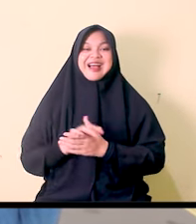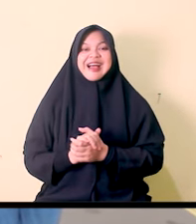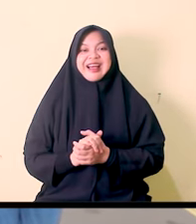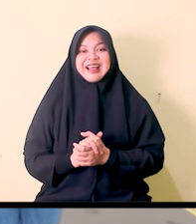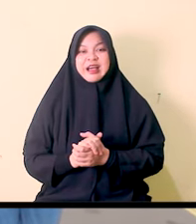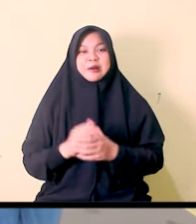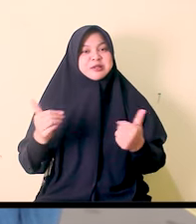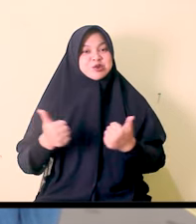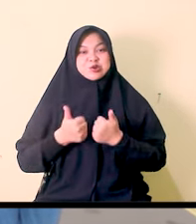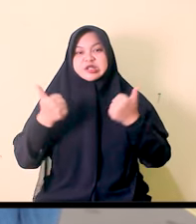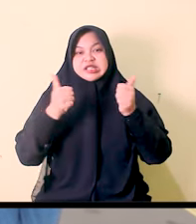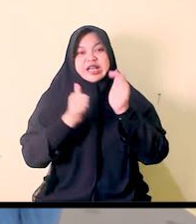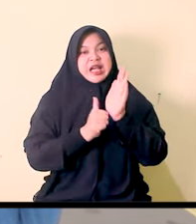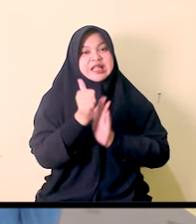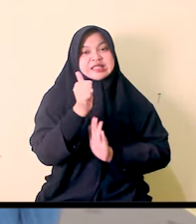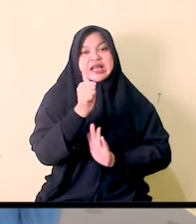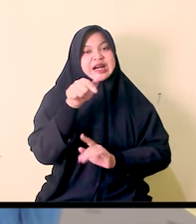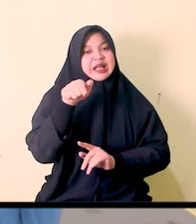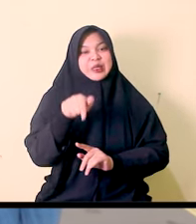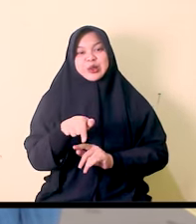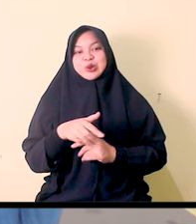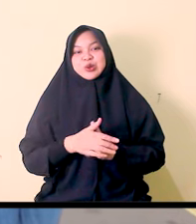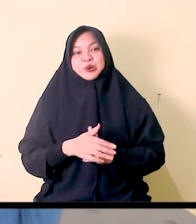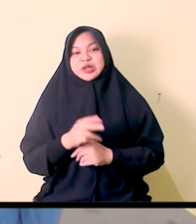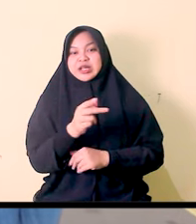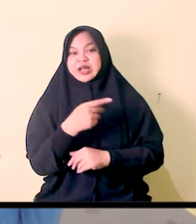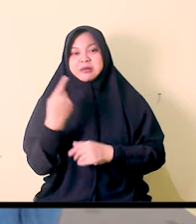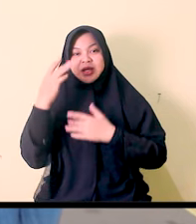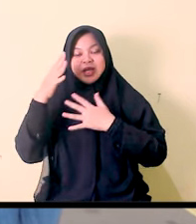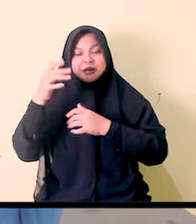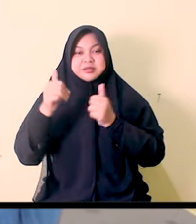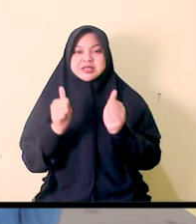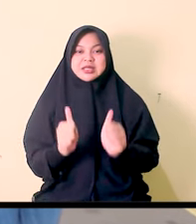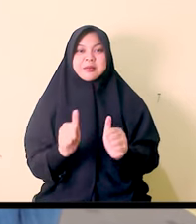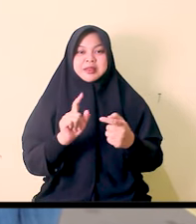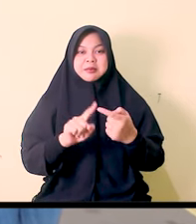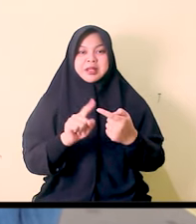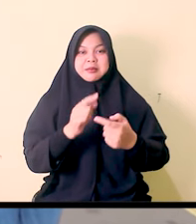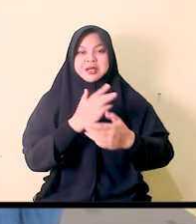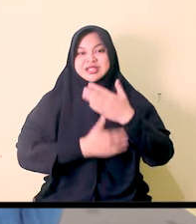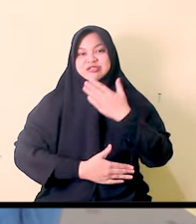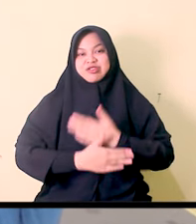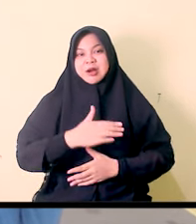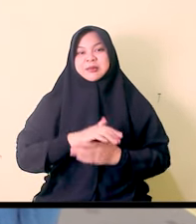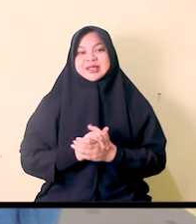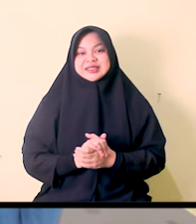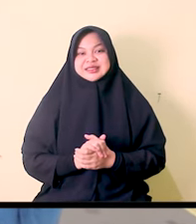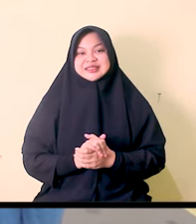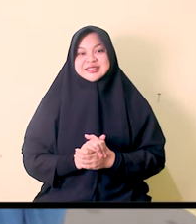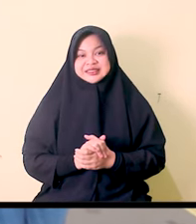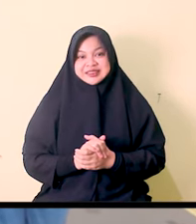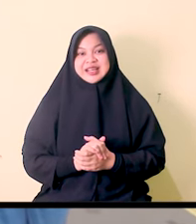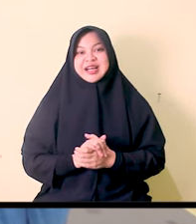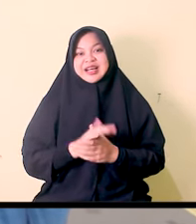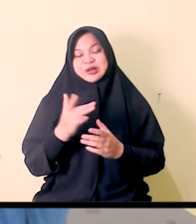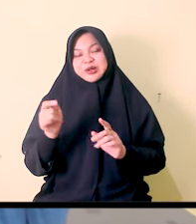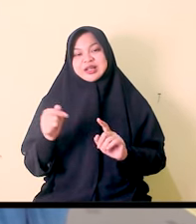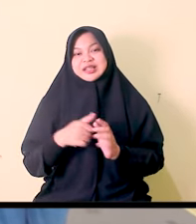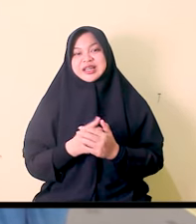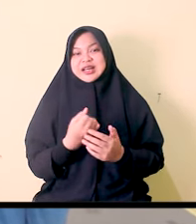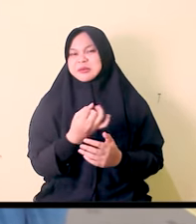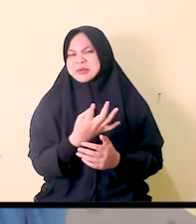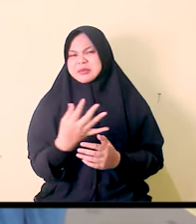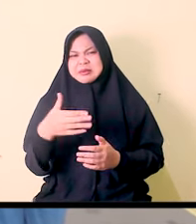acara tersebut di acara Agustusan kami harap siap teman-teman di fabel peluang sudah di depan